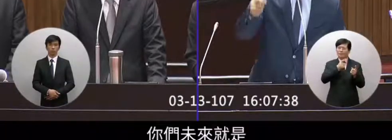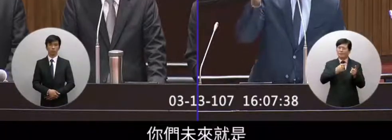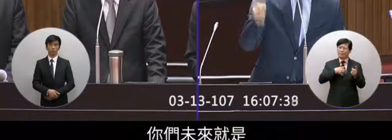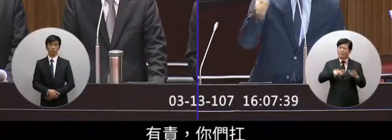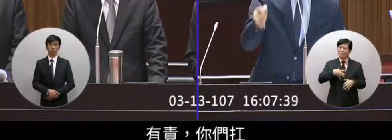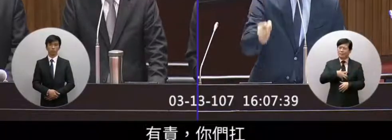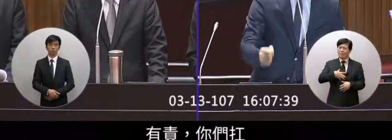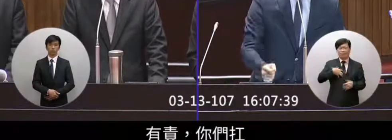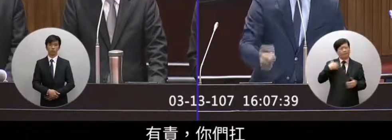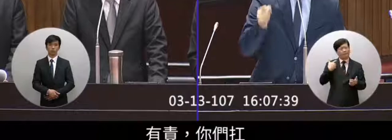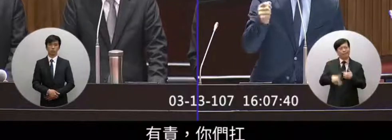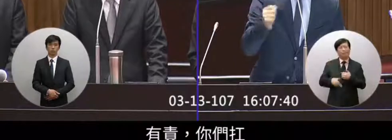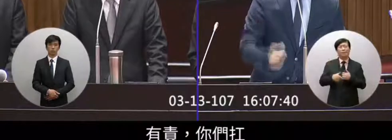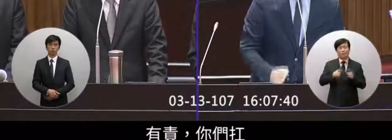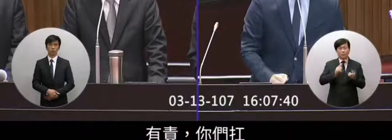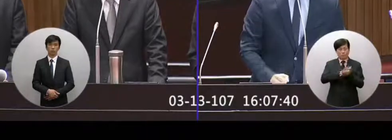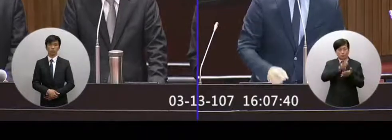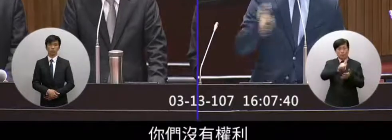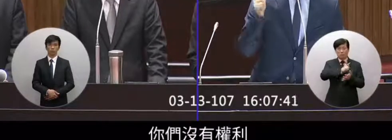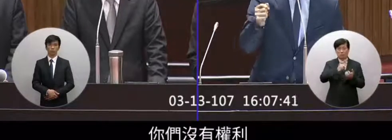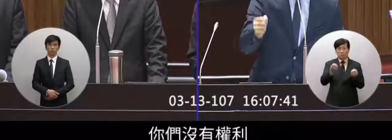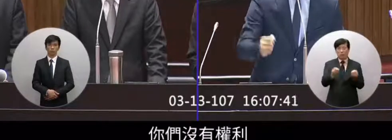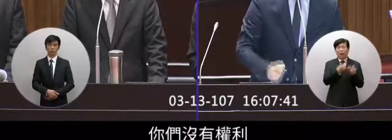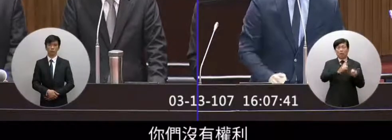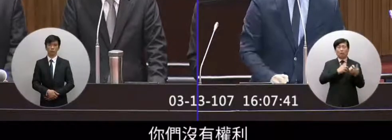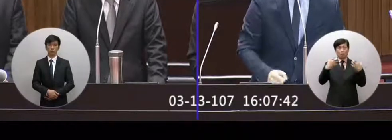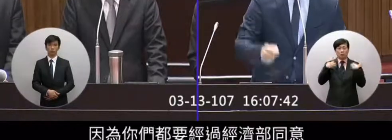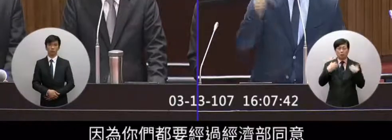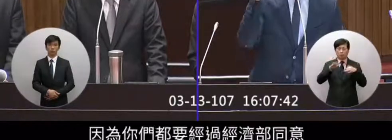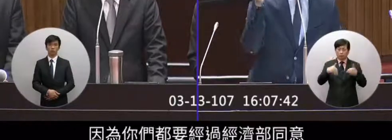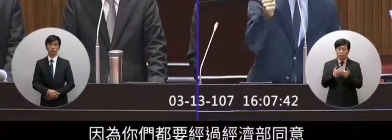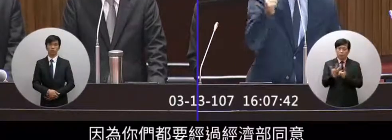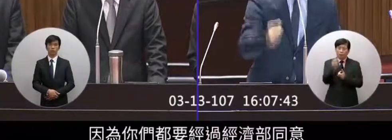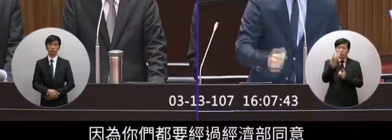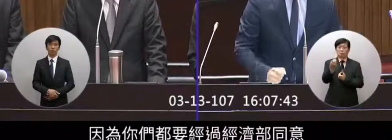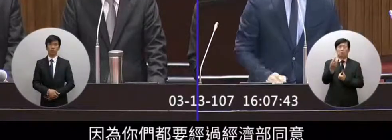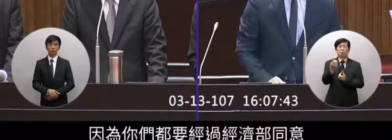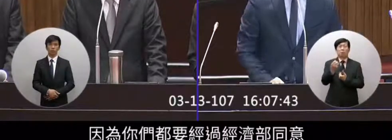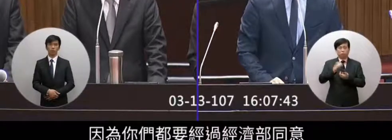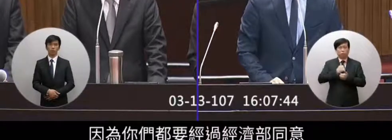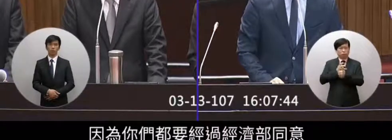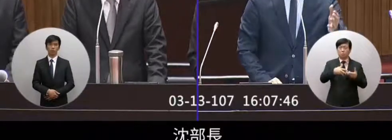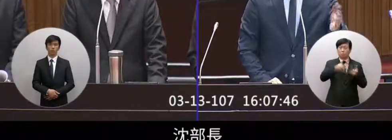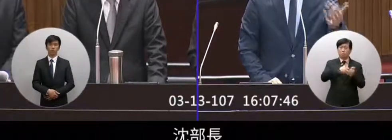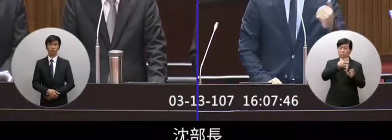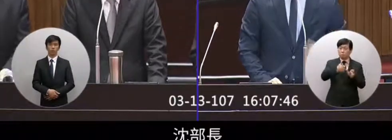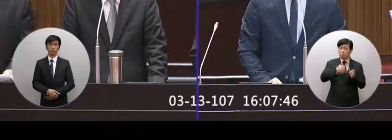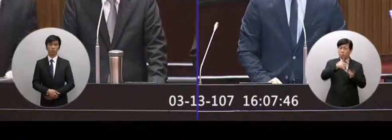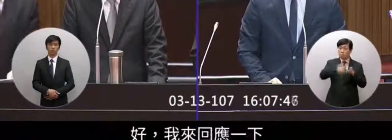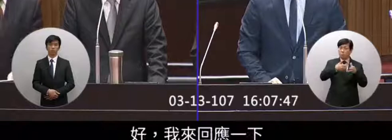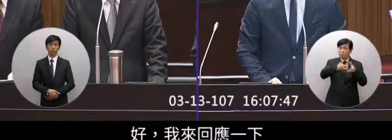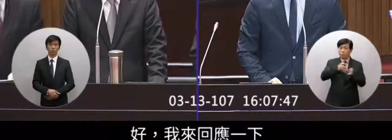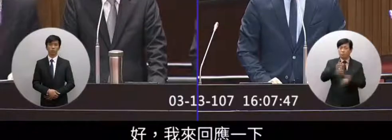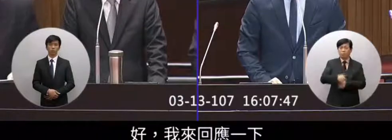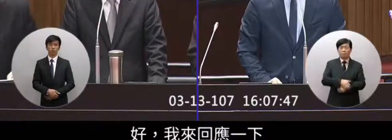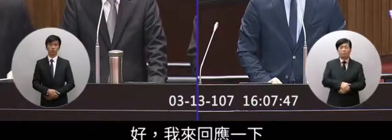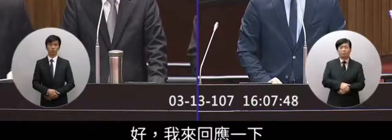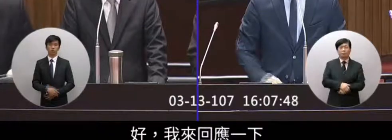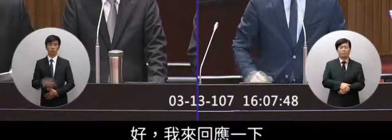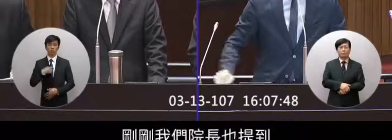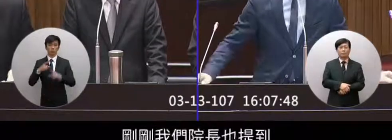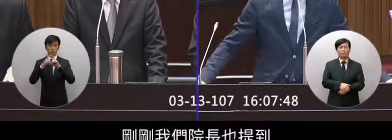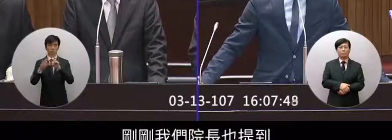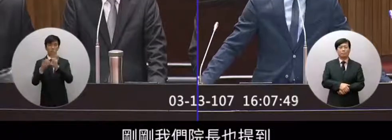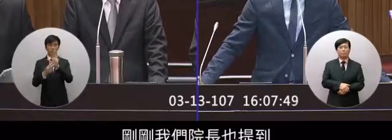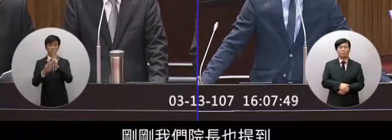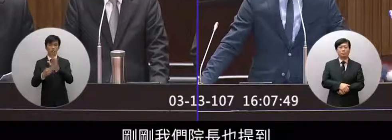未来就是有责你们扛，你们没有权利，因为你们都要经过经济部同意。沈部长， 好，我来回应